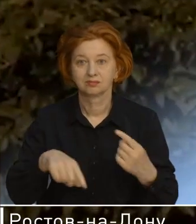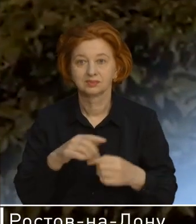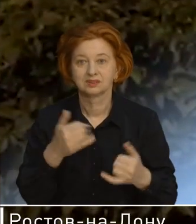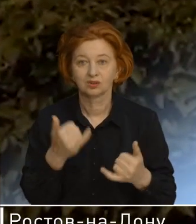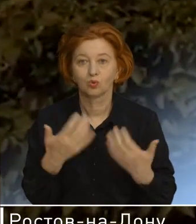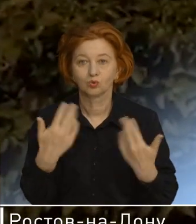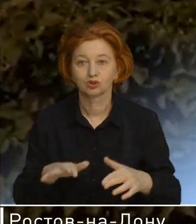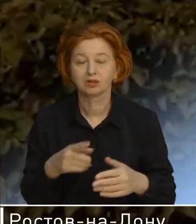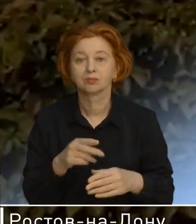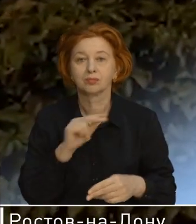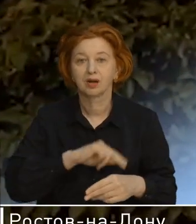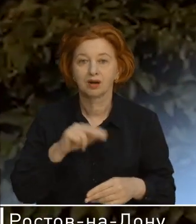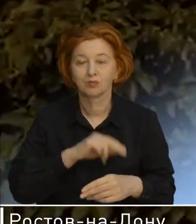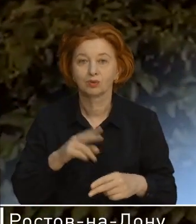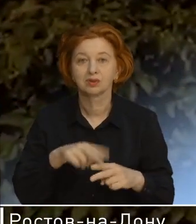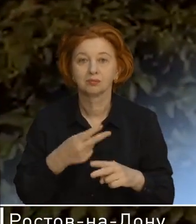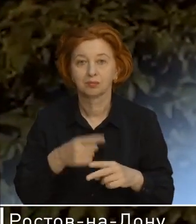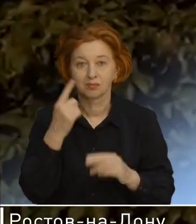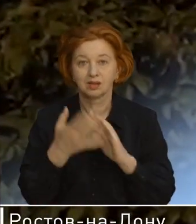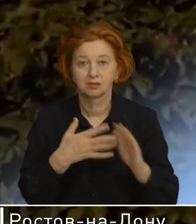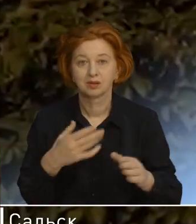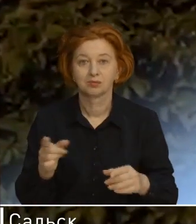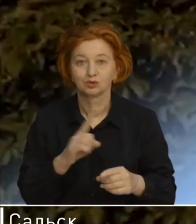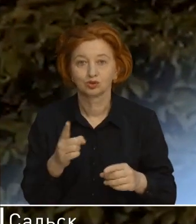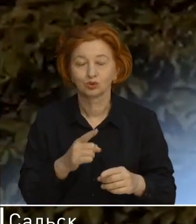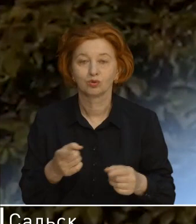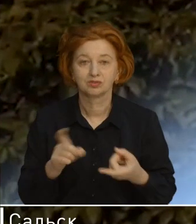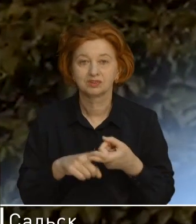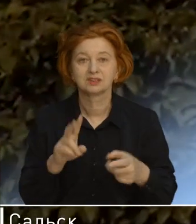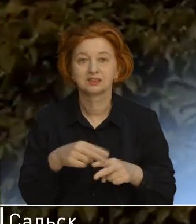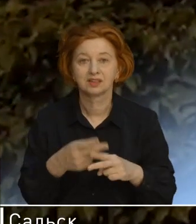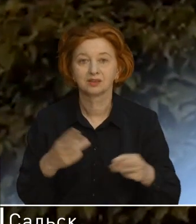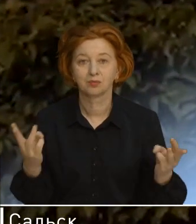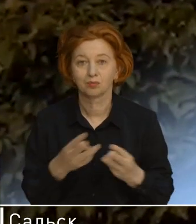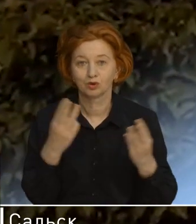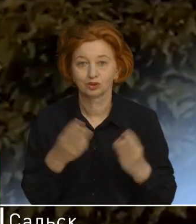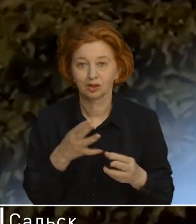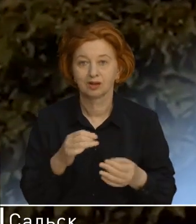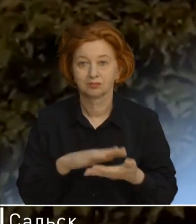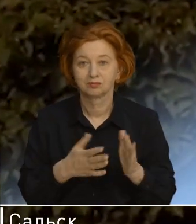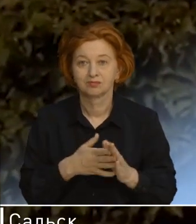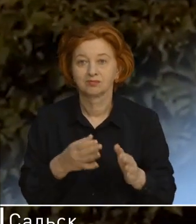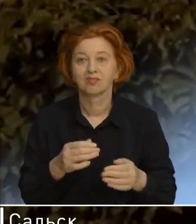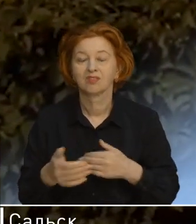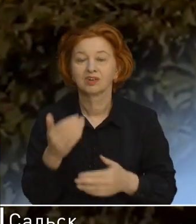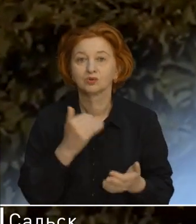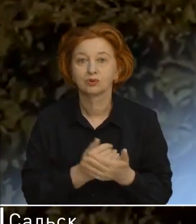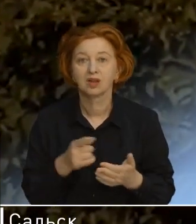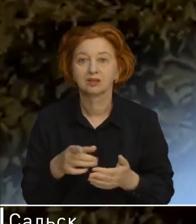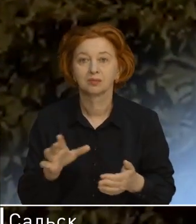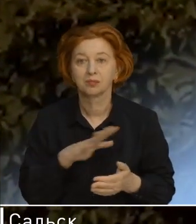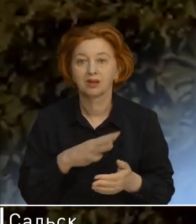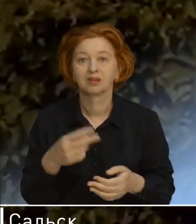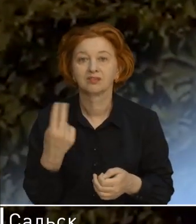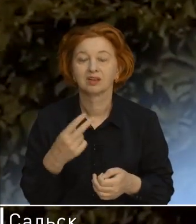момент работает по максимальному номеру рангу пожара номер 4 в Ростовском местном пожарно-спасательном гарнизоне. Всего задействовано более 120